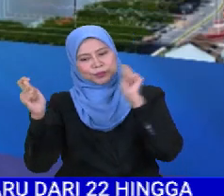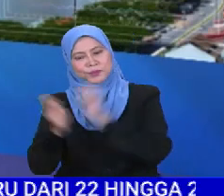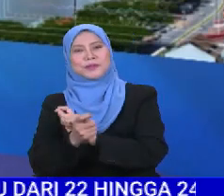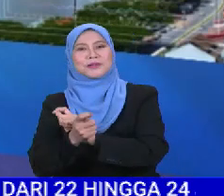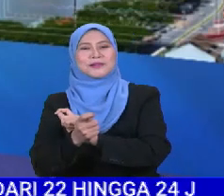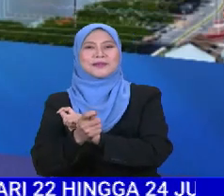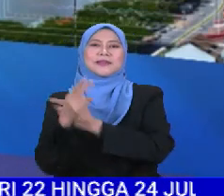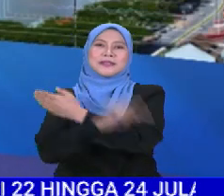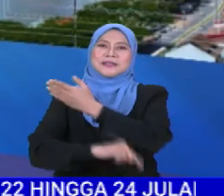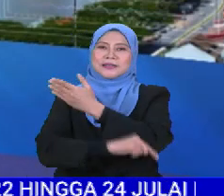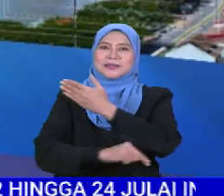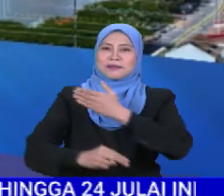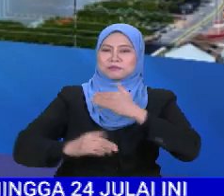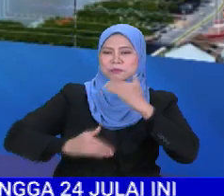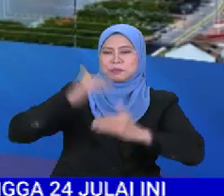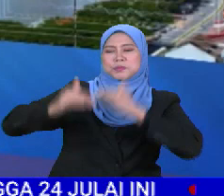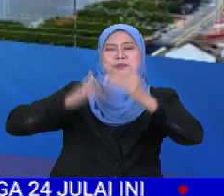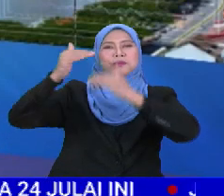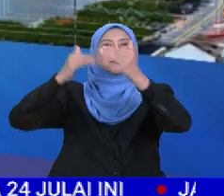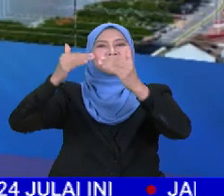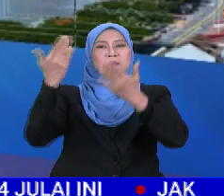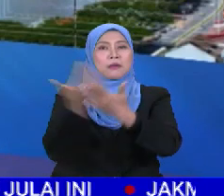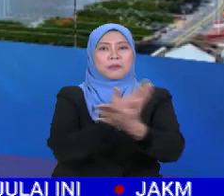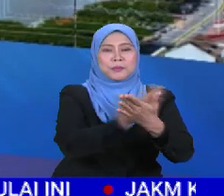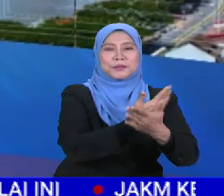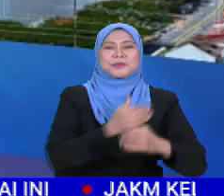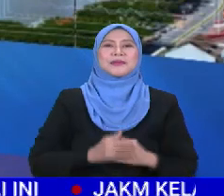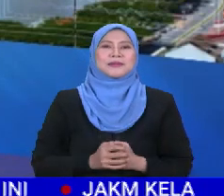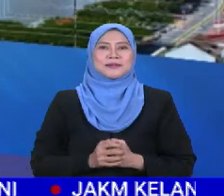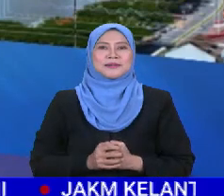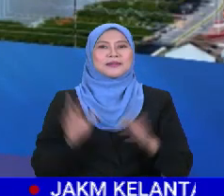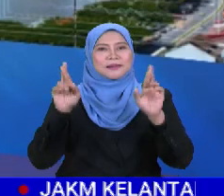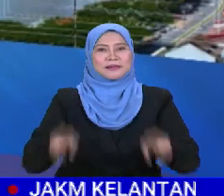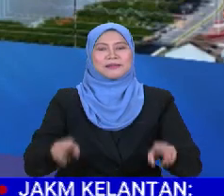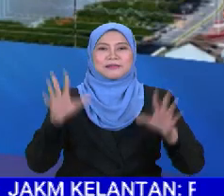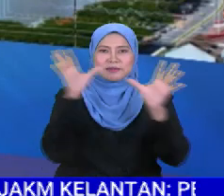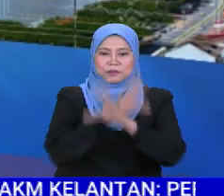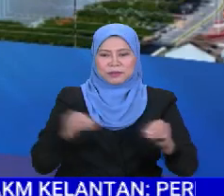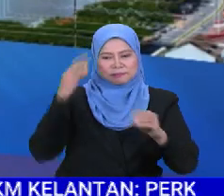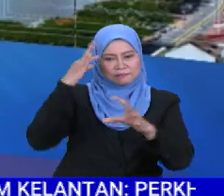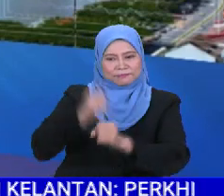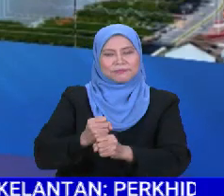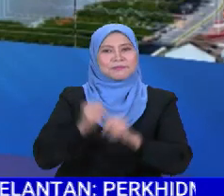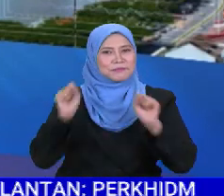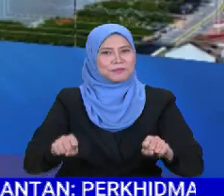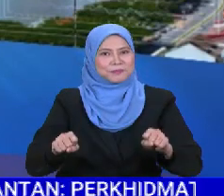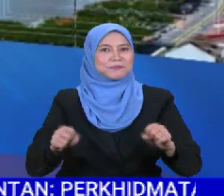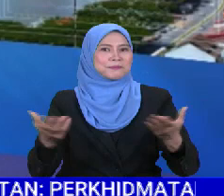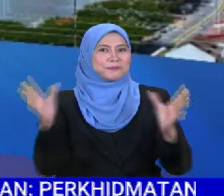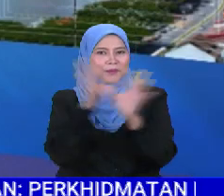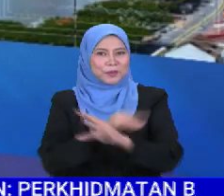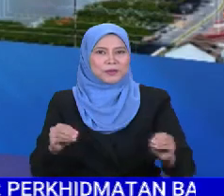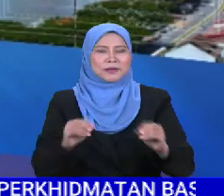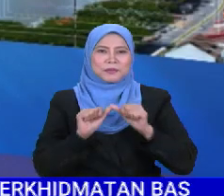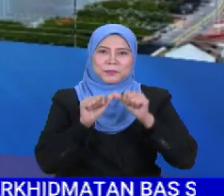ke arah sebuah negeri yang moden dan membangun. Pencapaian ini turut diraikan oleh rakyat Sarawak yang yakin dengan potensi jauh negeri ini